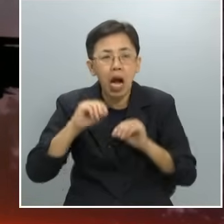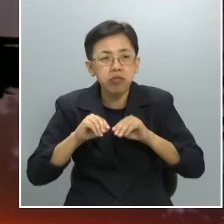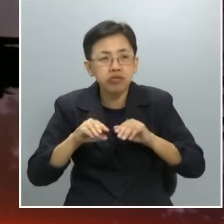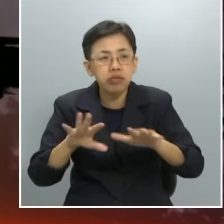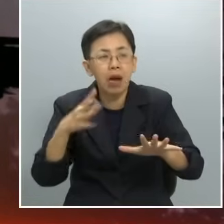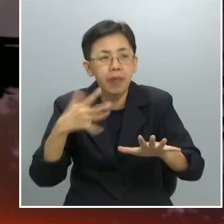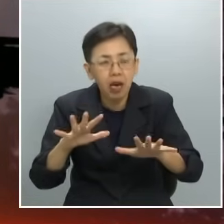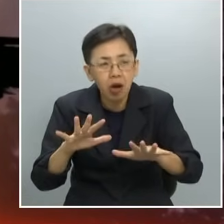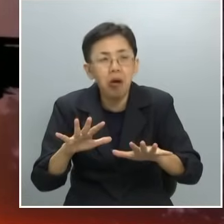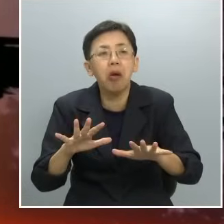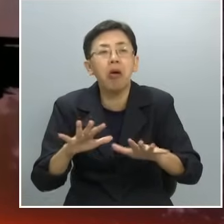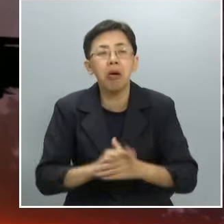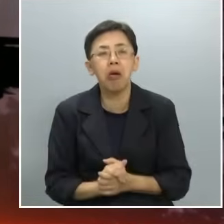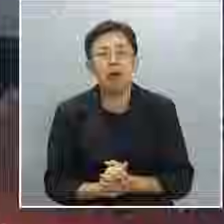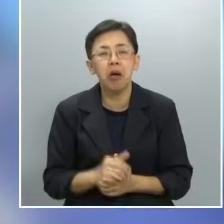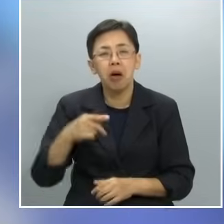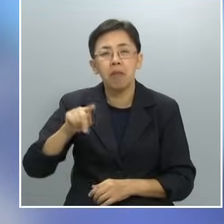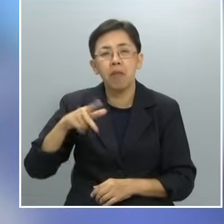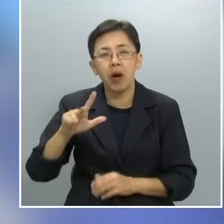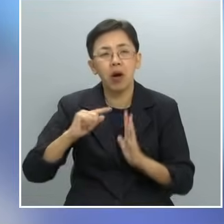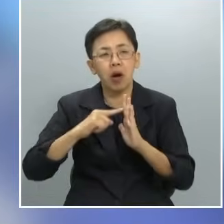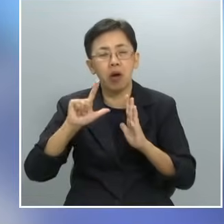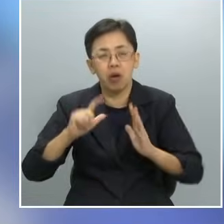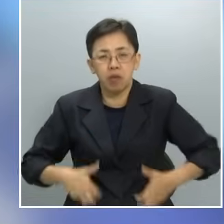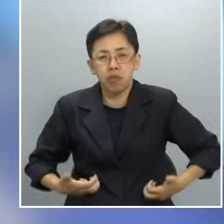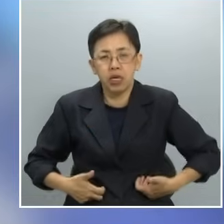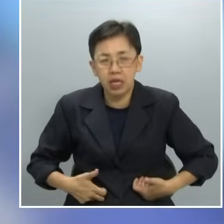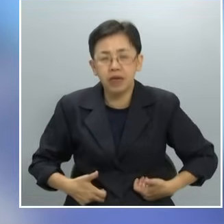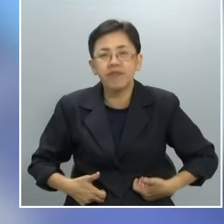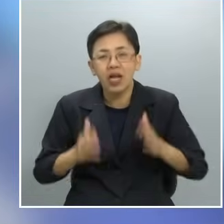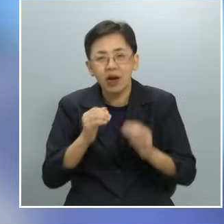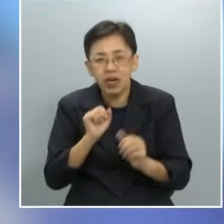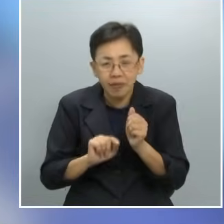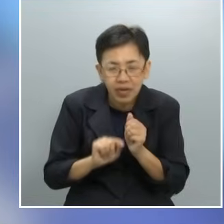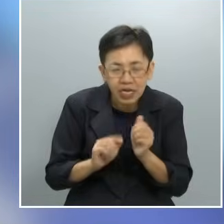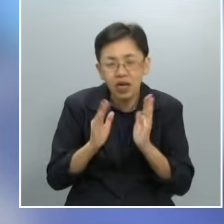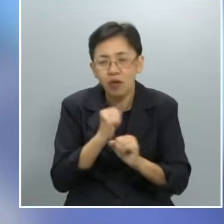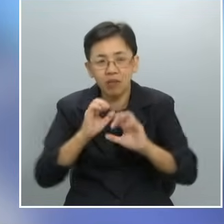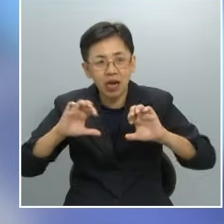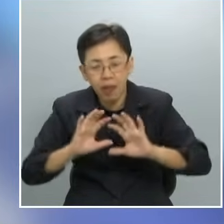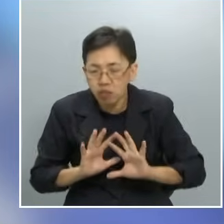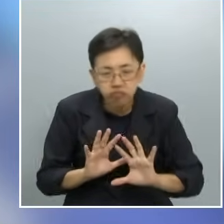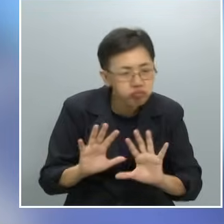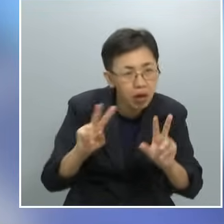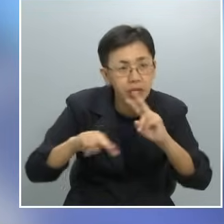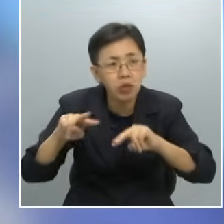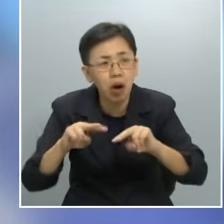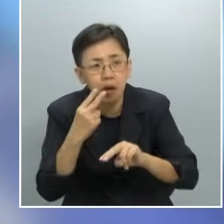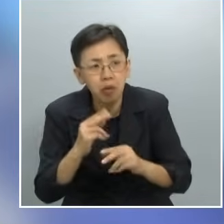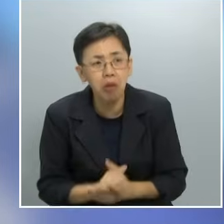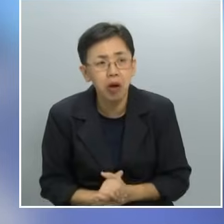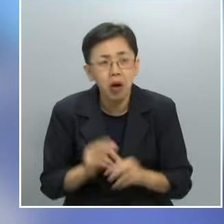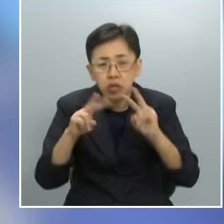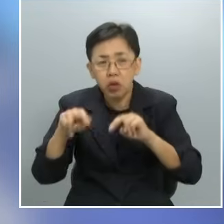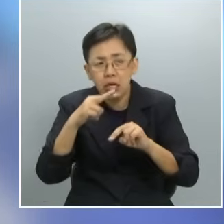วินบำรุงเวชป้องกันจังหวัดลพบุรีก็พาเจ้าหน้าที่ฝ่ายปกครองไปลาดตระเวนในพื้นที่ก็บอกว่ามีชาวบ้านเนี่ยเจอก